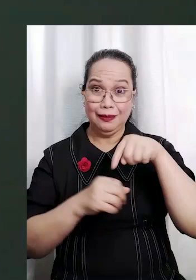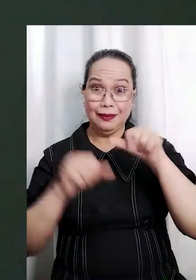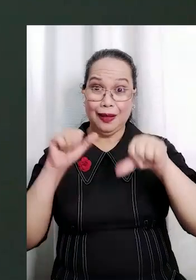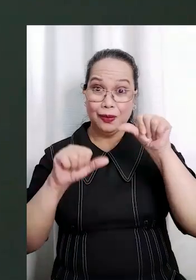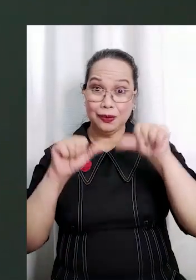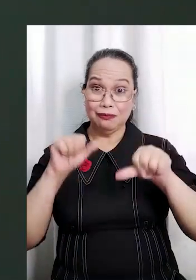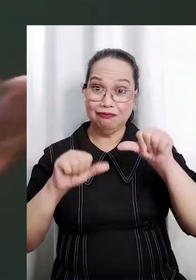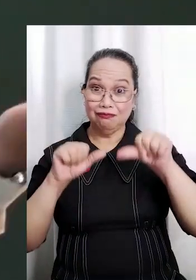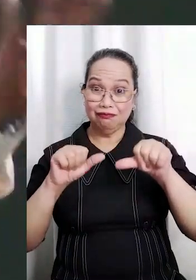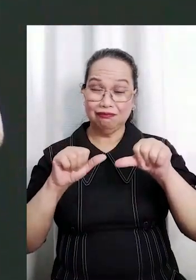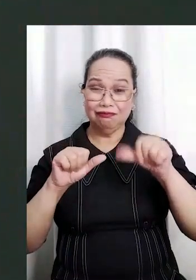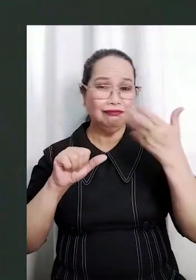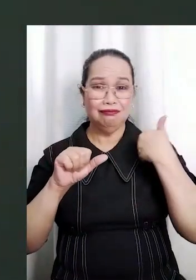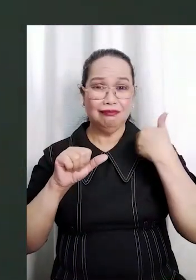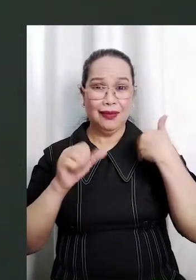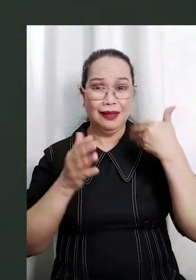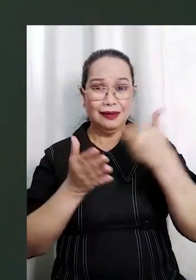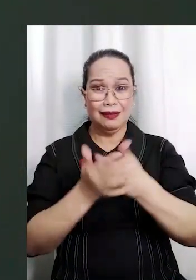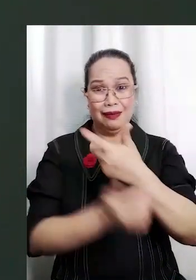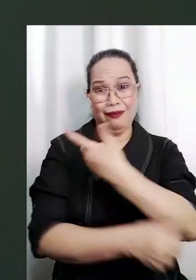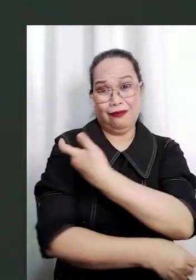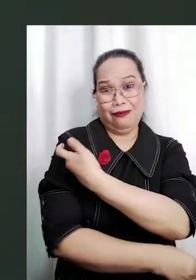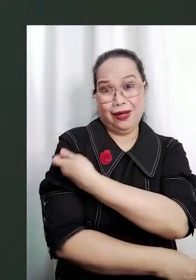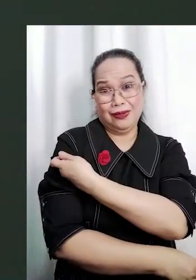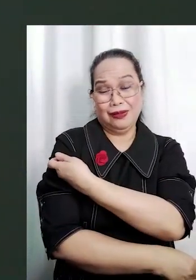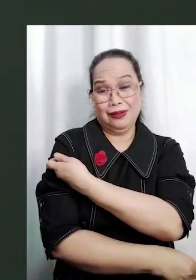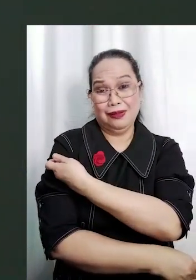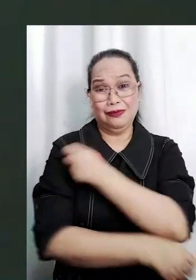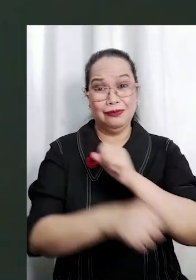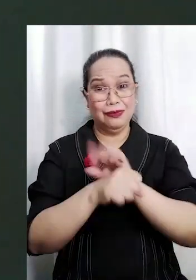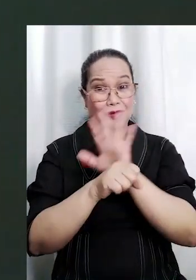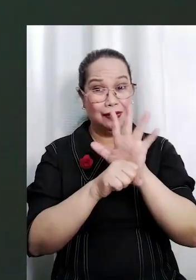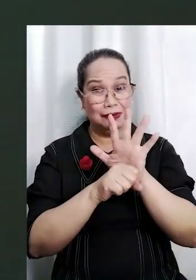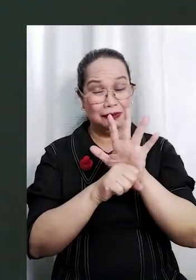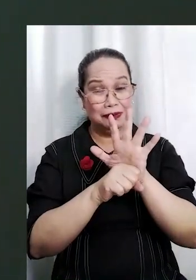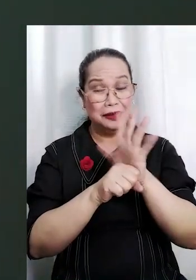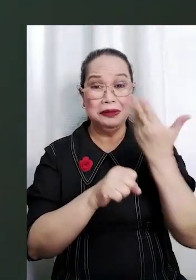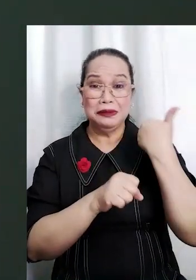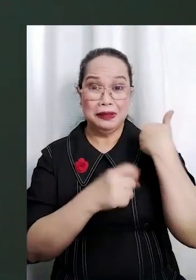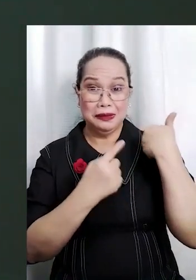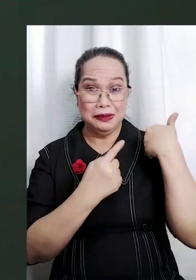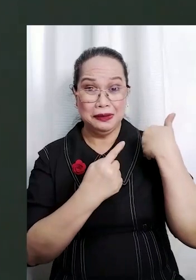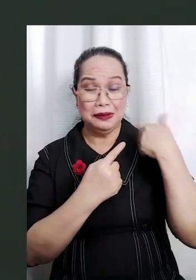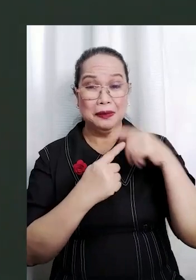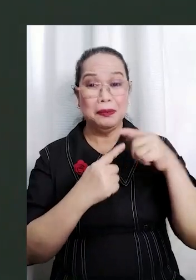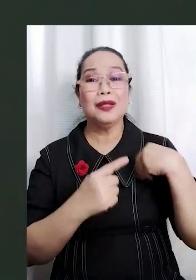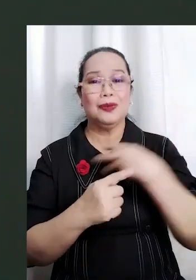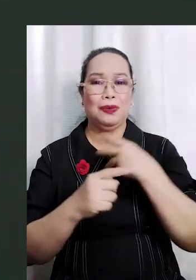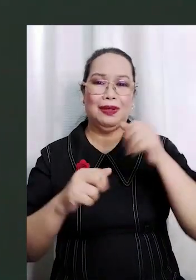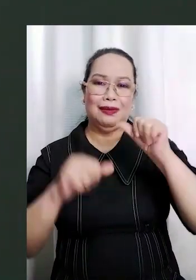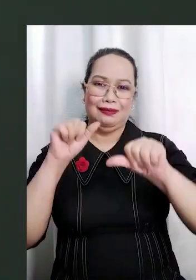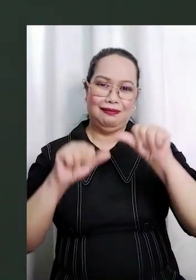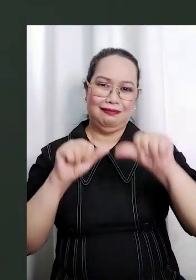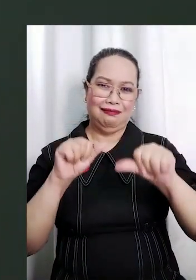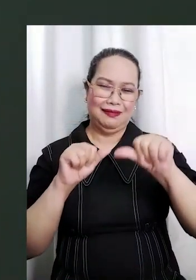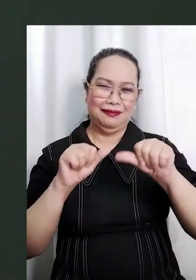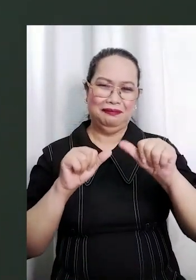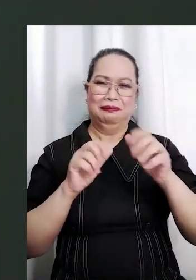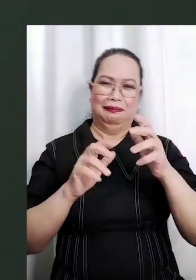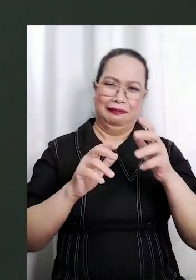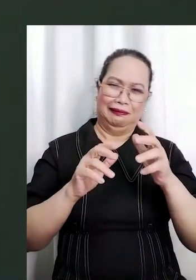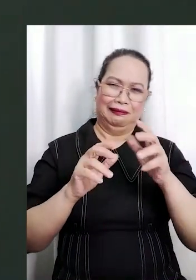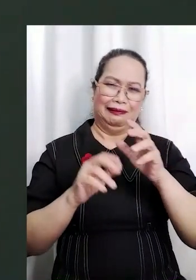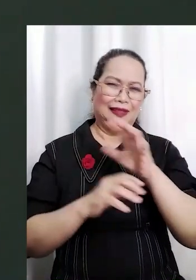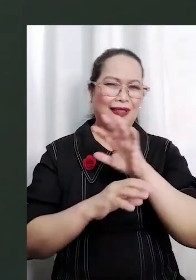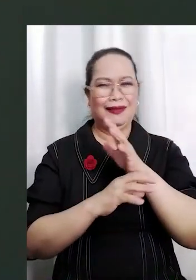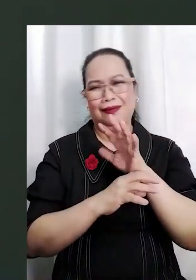isip. Hindi pa man dumarating ang vaccine dito sa Pilipinas, nagdududa na sila at